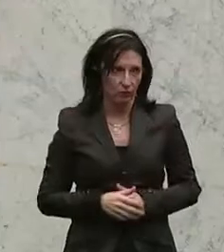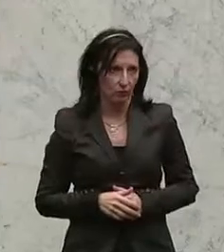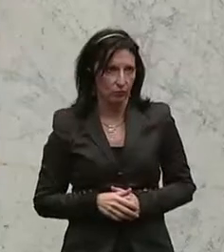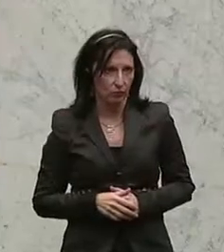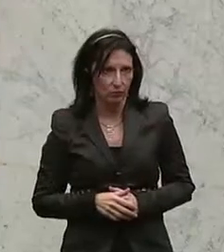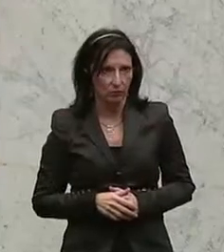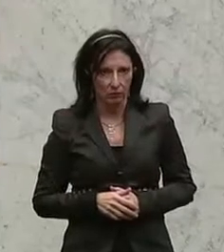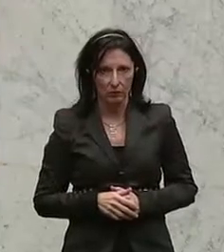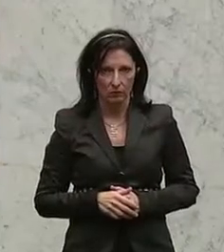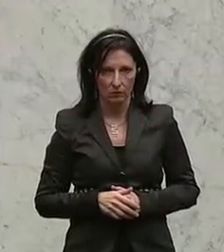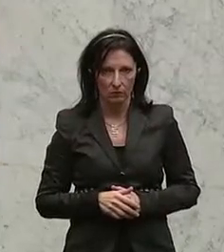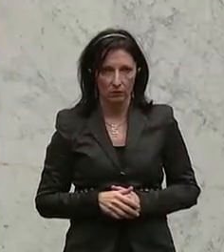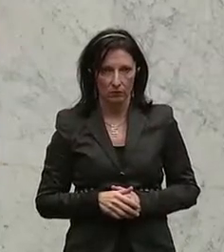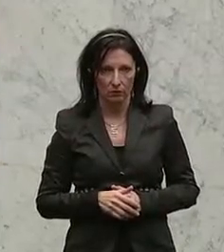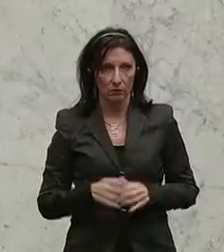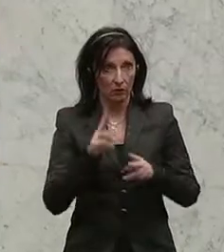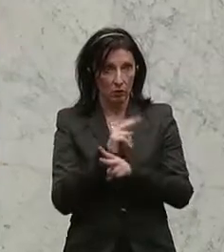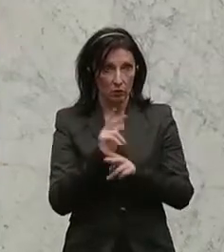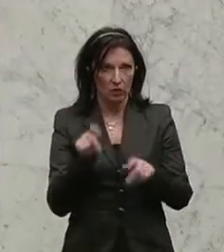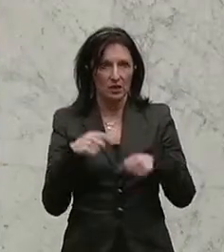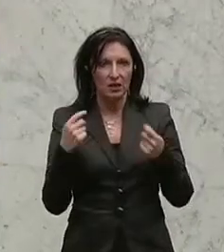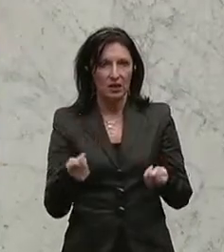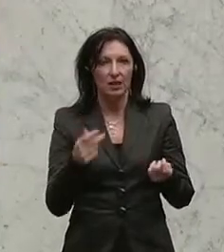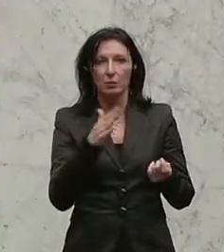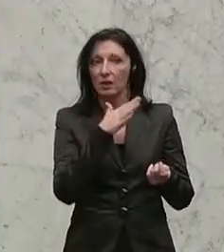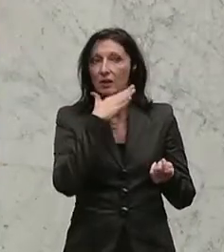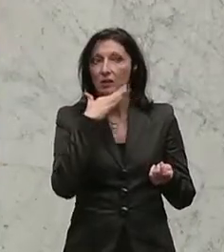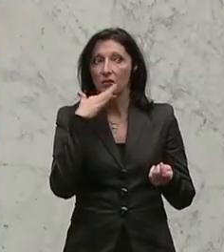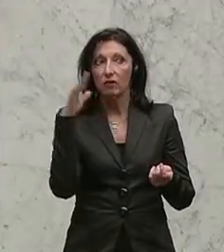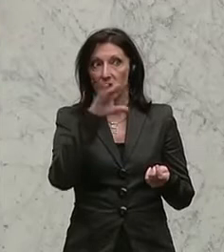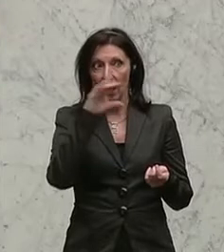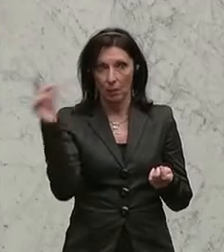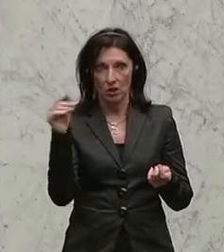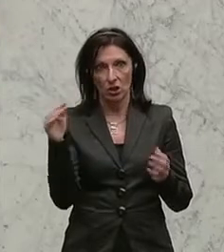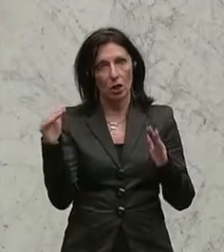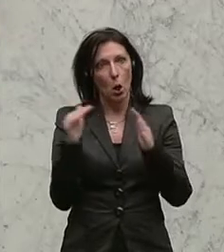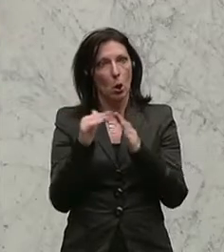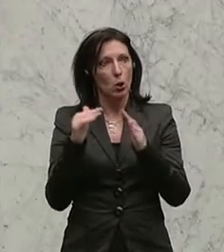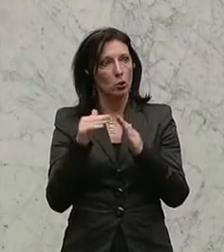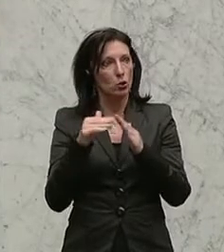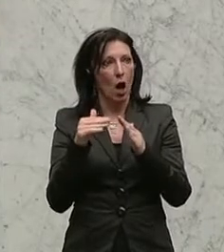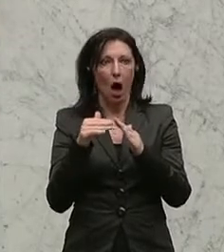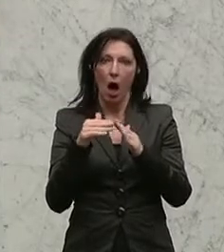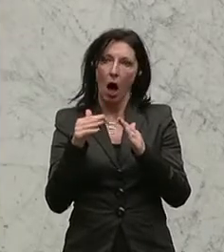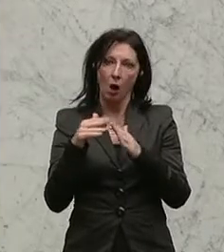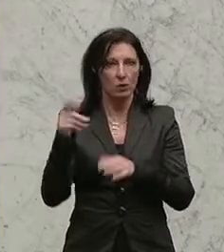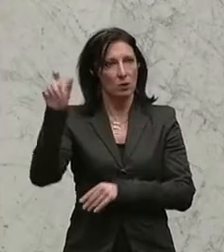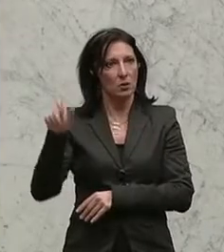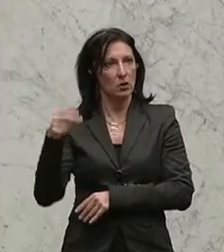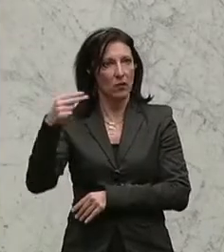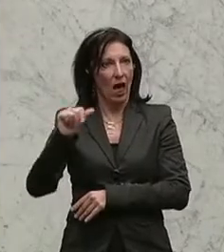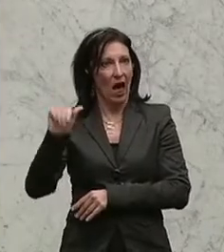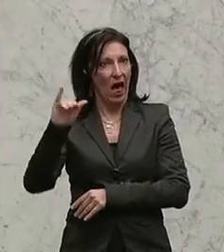wo ist der nächste redner foto von jörg haider zu haus herum dass daher kleiner auch wenn es hat mich schon etwas gewundert